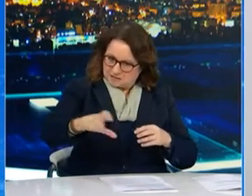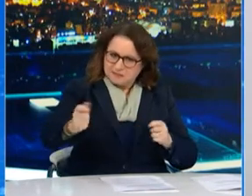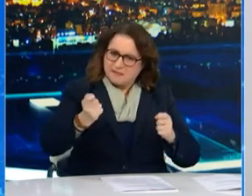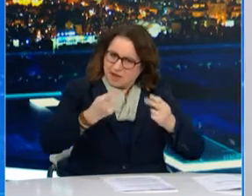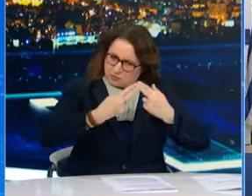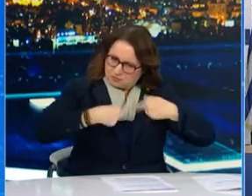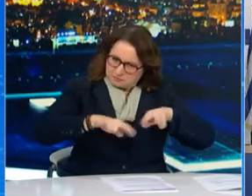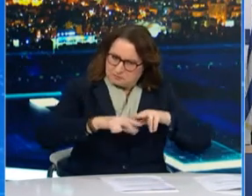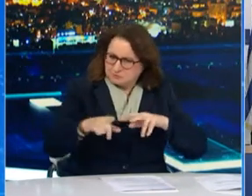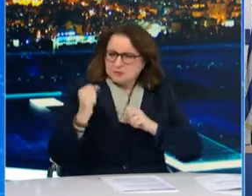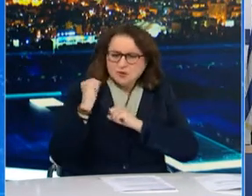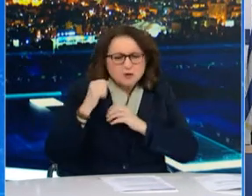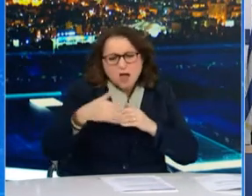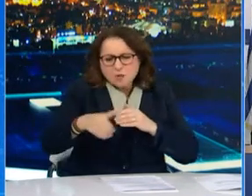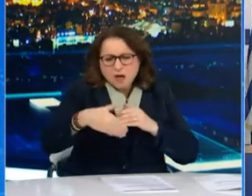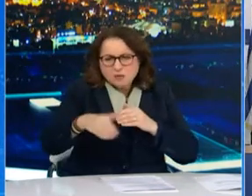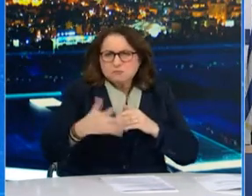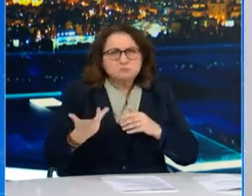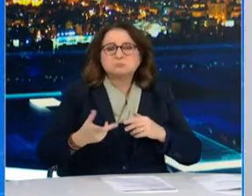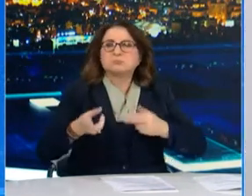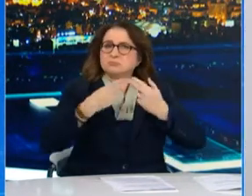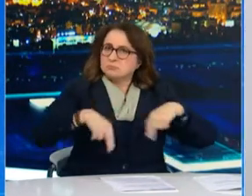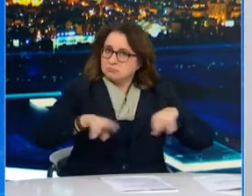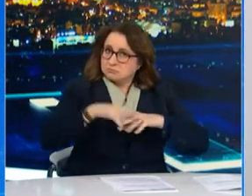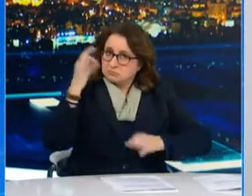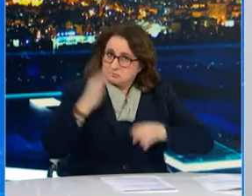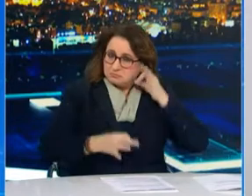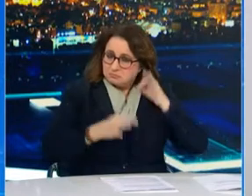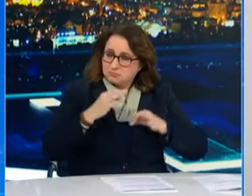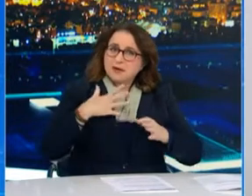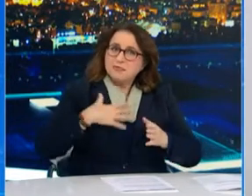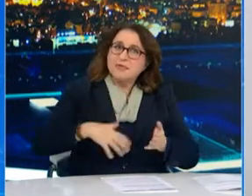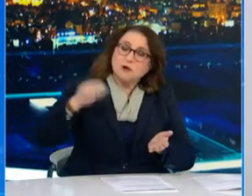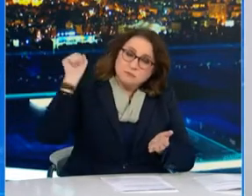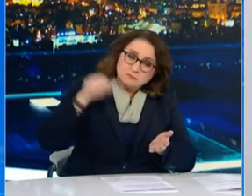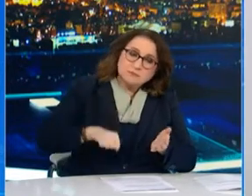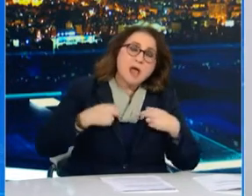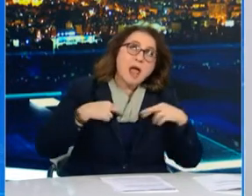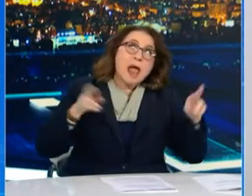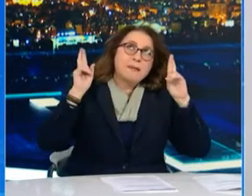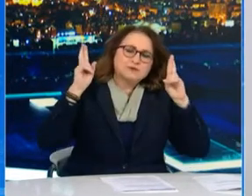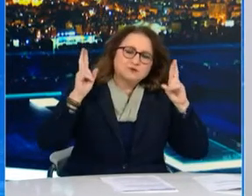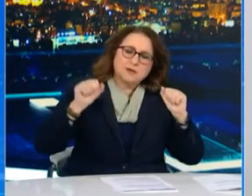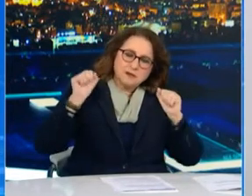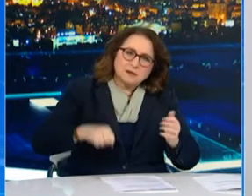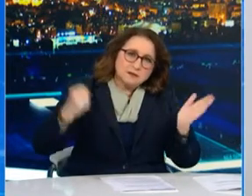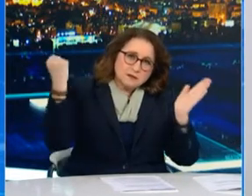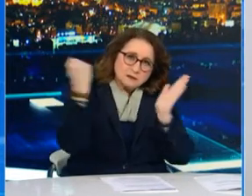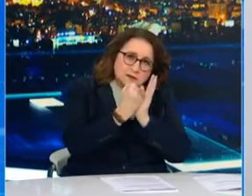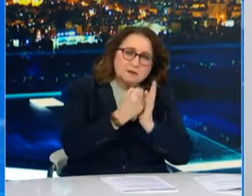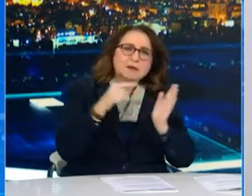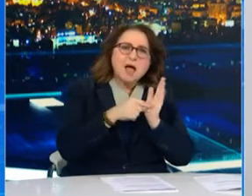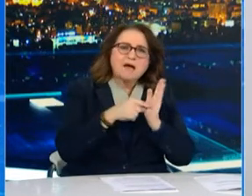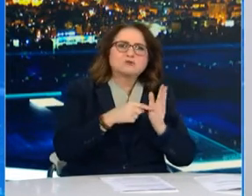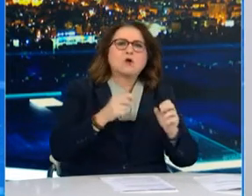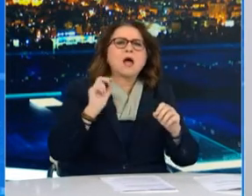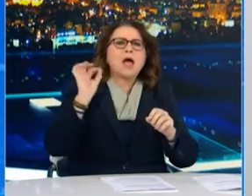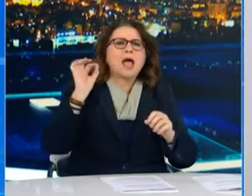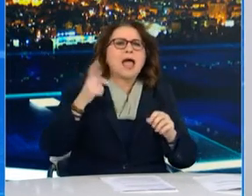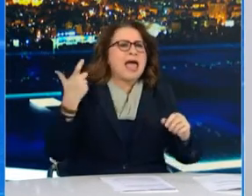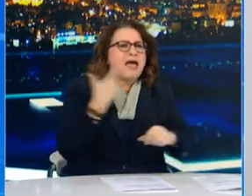εντός Ιανουαρίου κατά πάσα πιθανότητα, προκειμένου να εγκρίνει η ΜΗ, ελπίζουμε να εγκρίνει, το εμβόλιο της AstraZeneca.